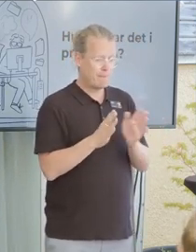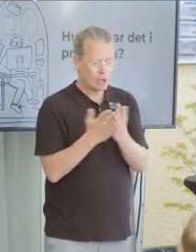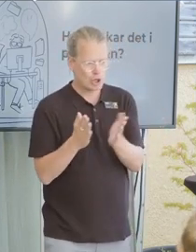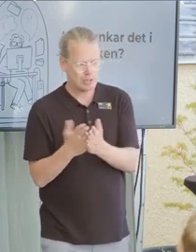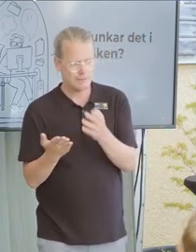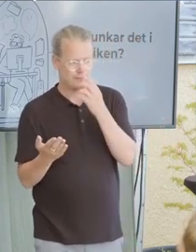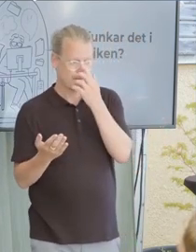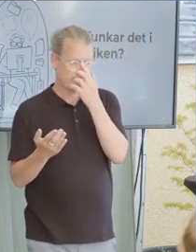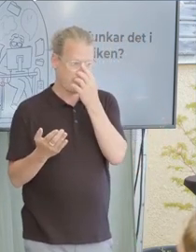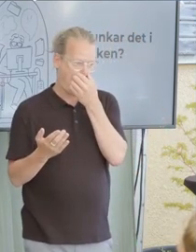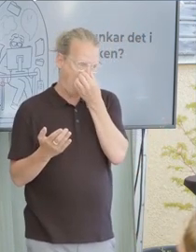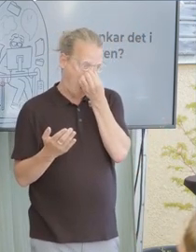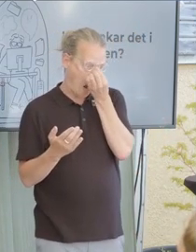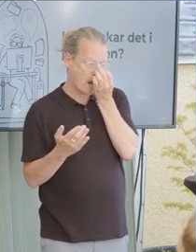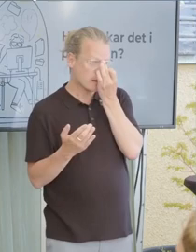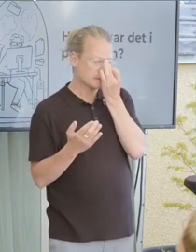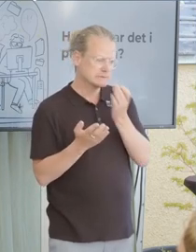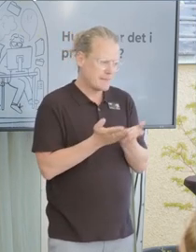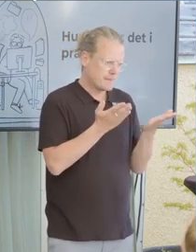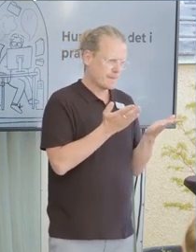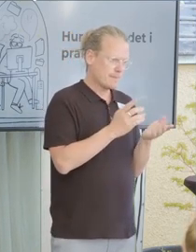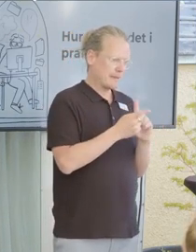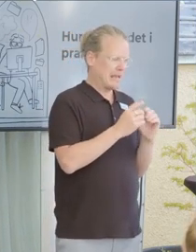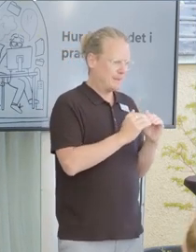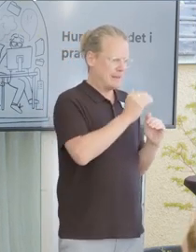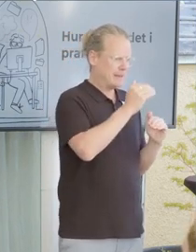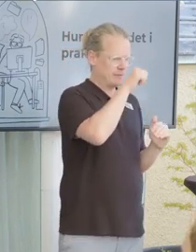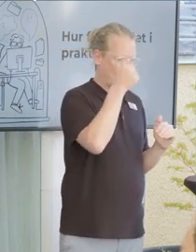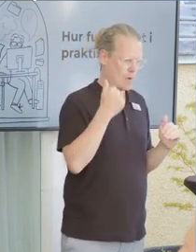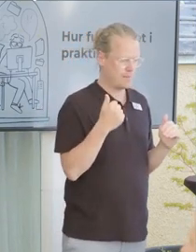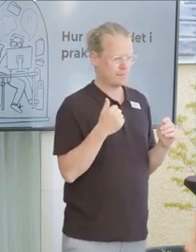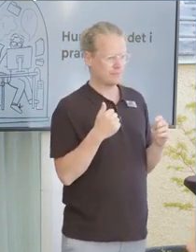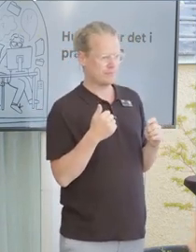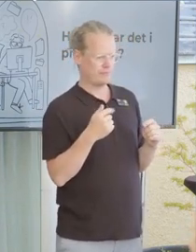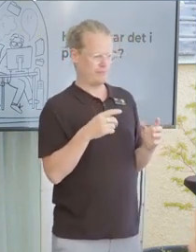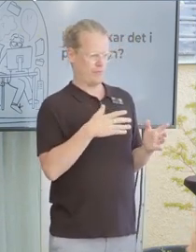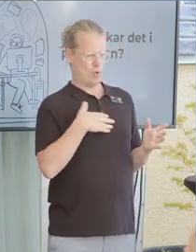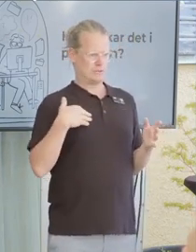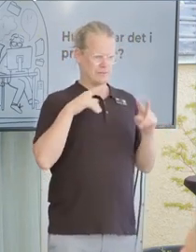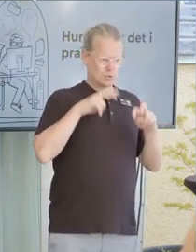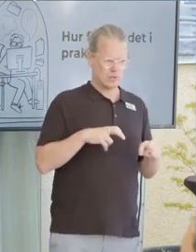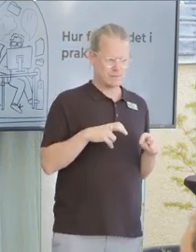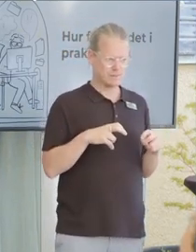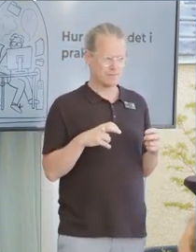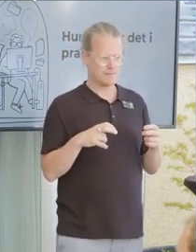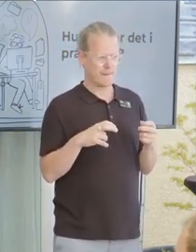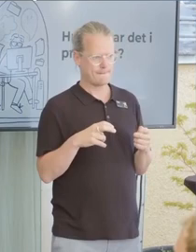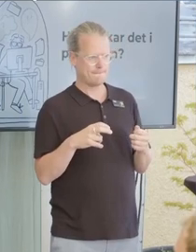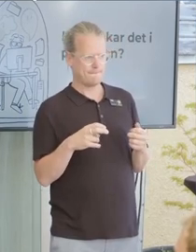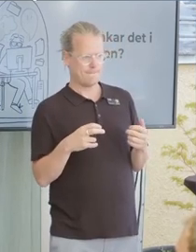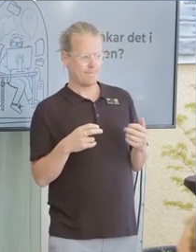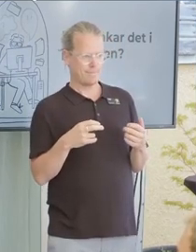Samtidigt som det också gör det svårare för oss forskare att vara med i prestigefyllda EU-finansierade